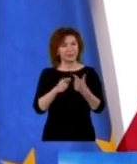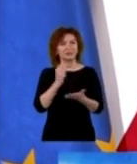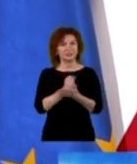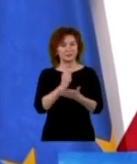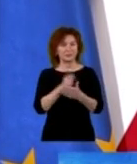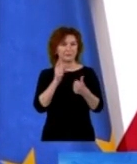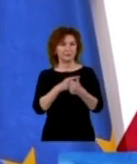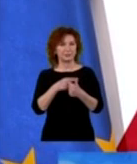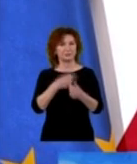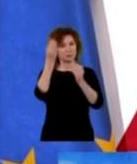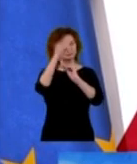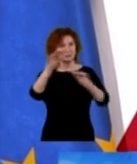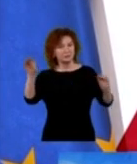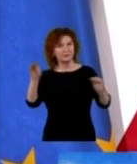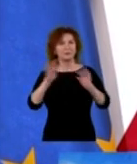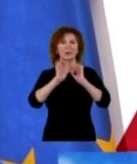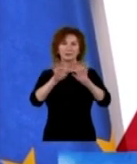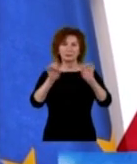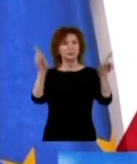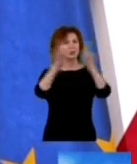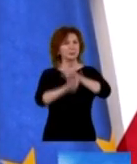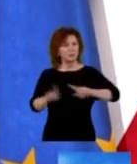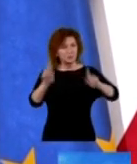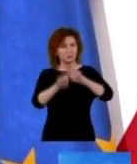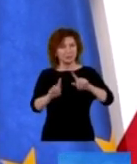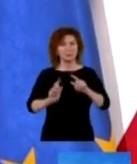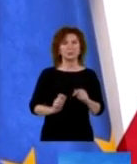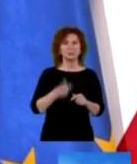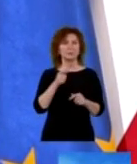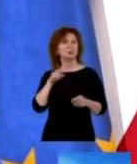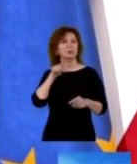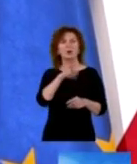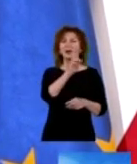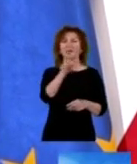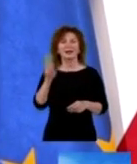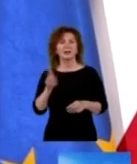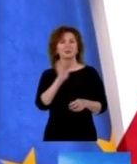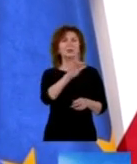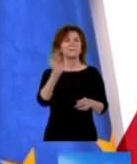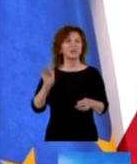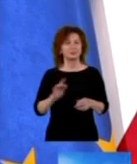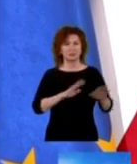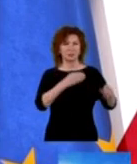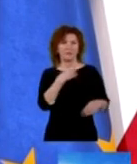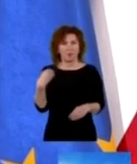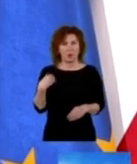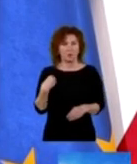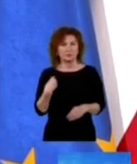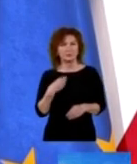akcja informacyjna, czyli dotarcie do najdalszych zakątków naszego kraju z informacją